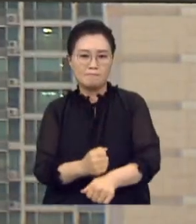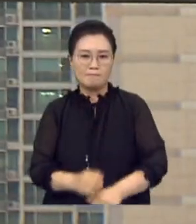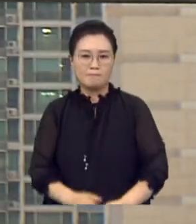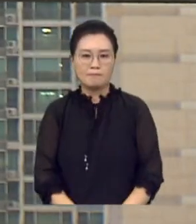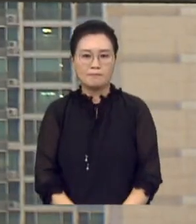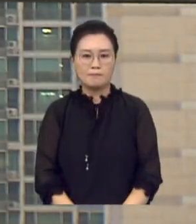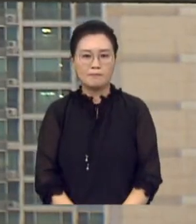입니다